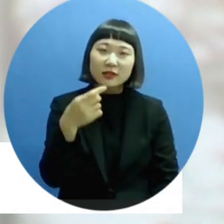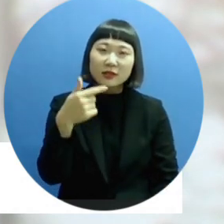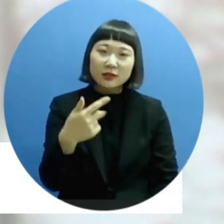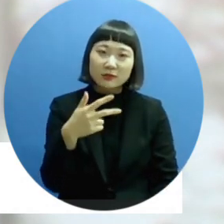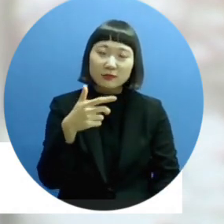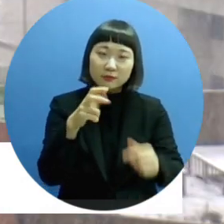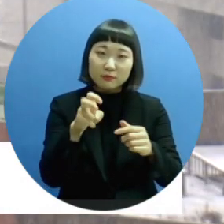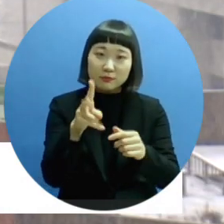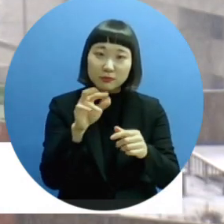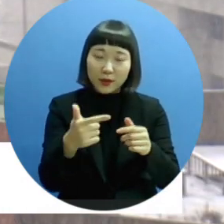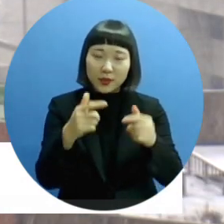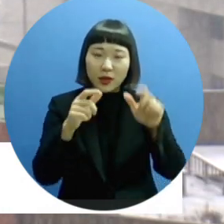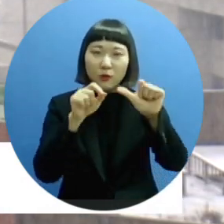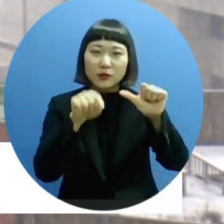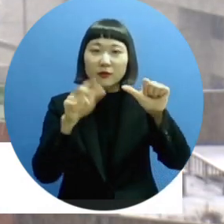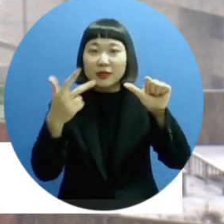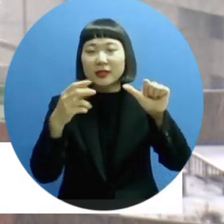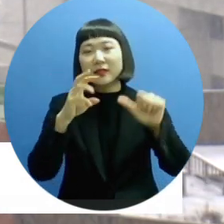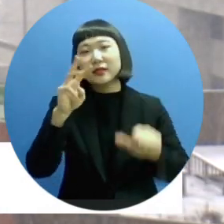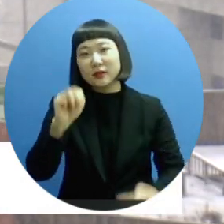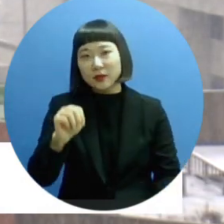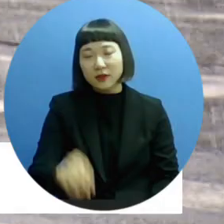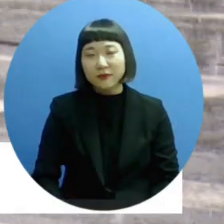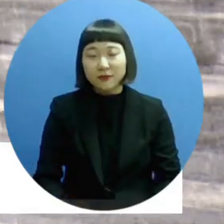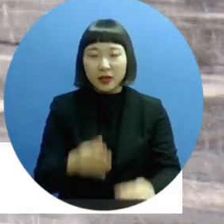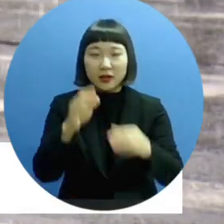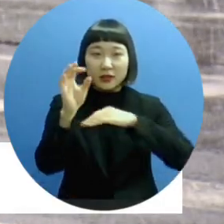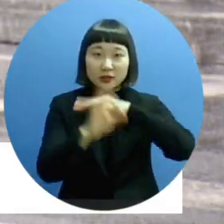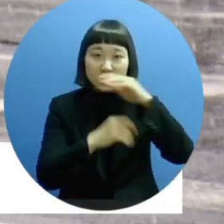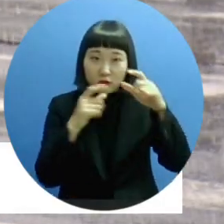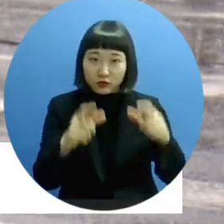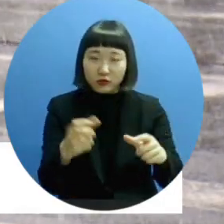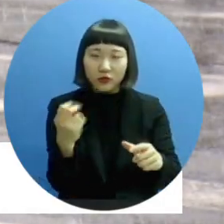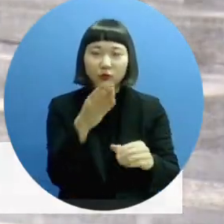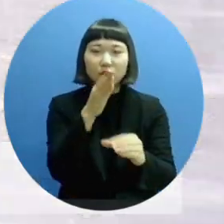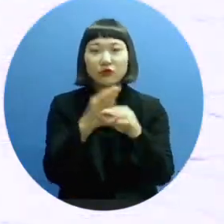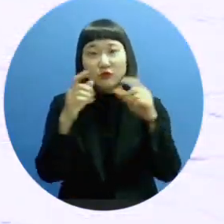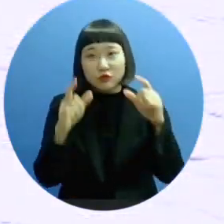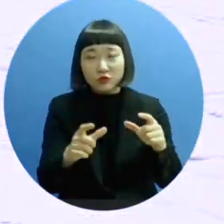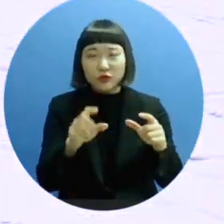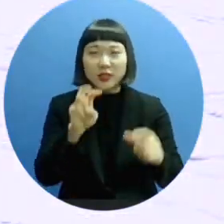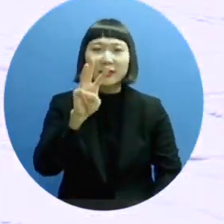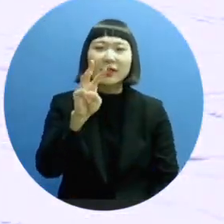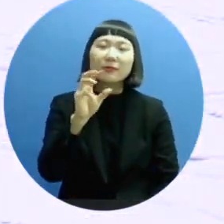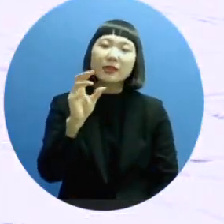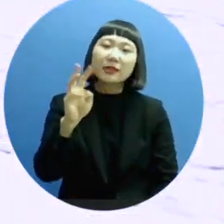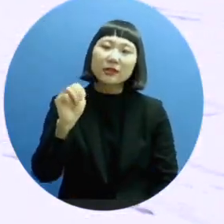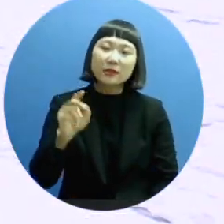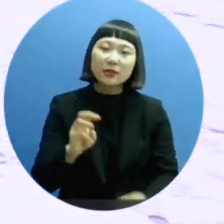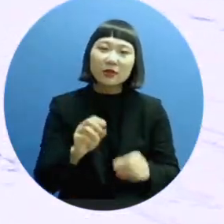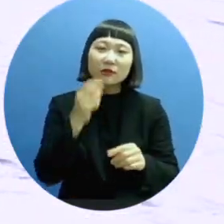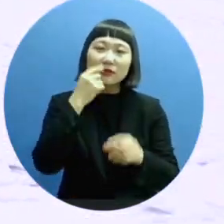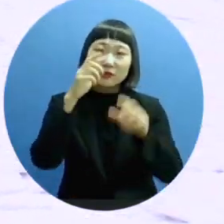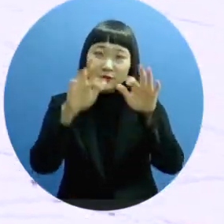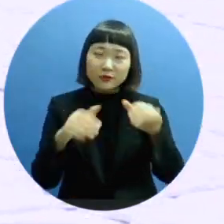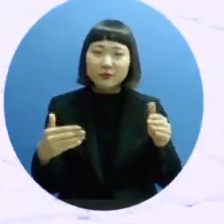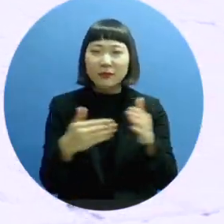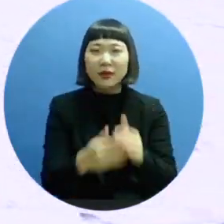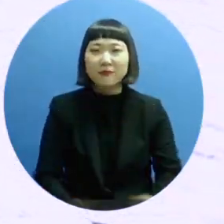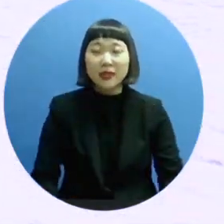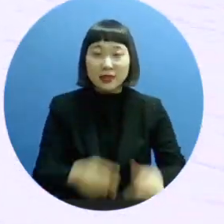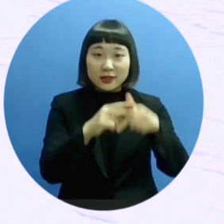기록했습니다. 서구와 중구에도 3cm가 넘는 눈이 왔습니다. 인천에는 대설주의보가